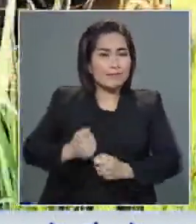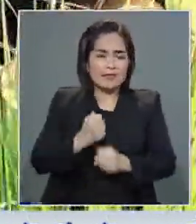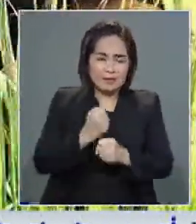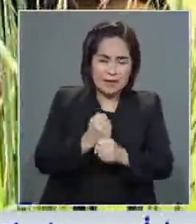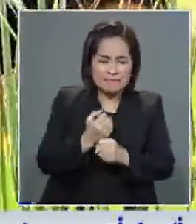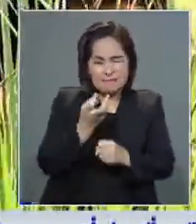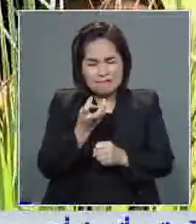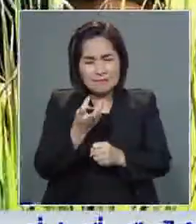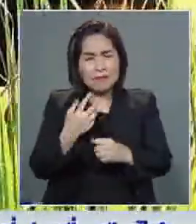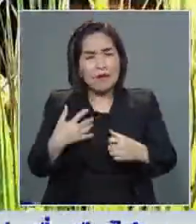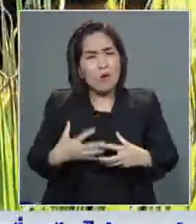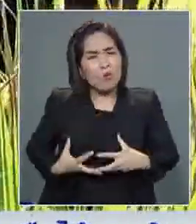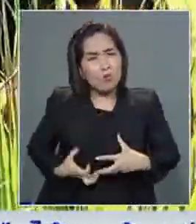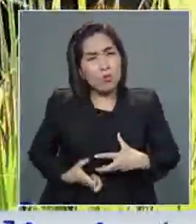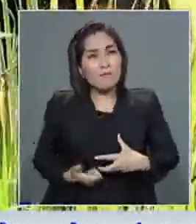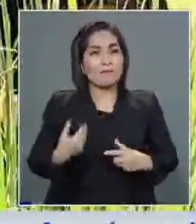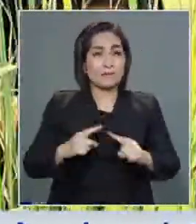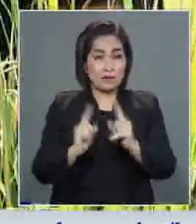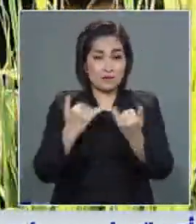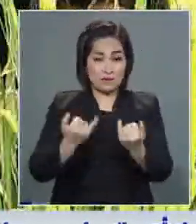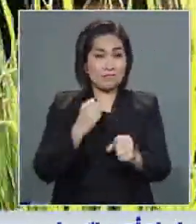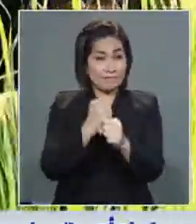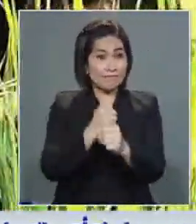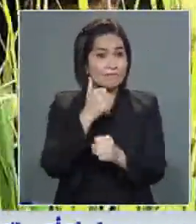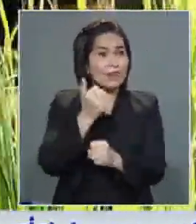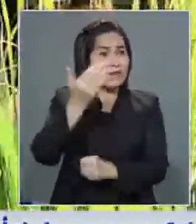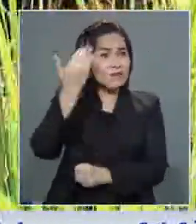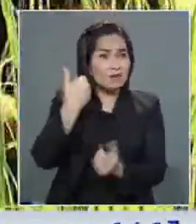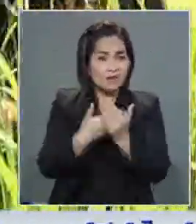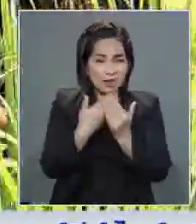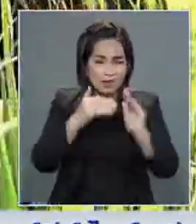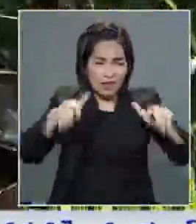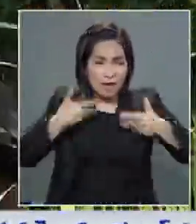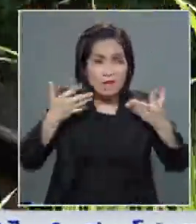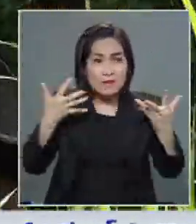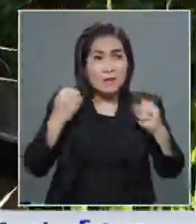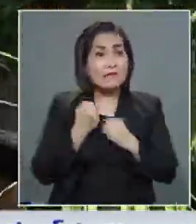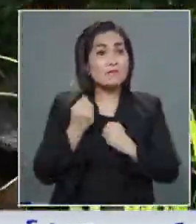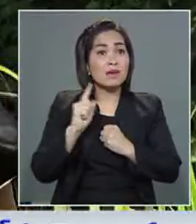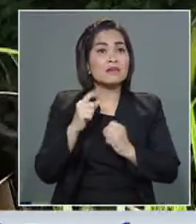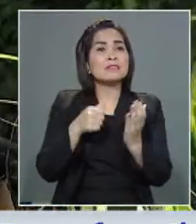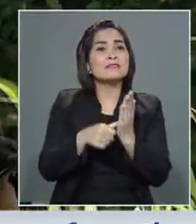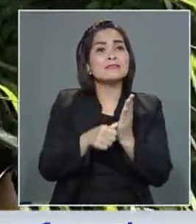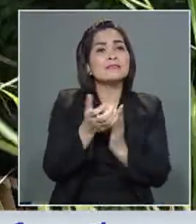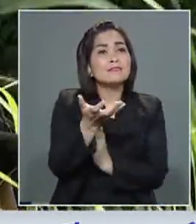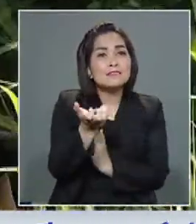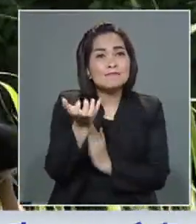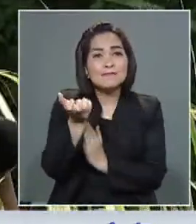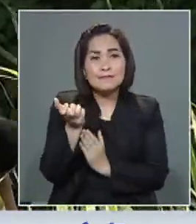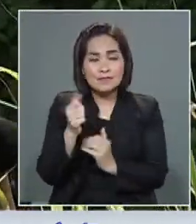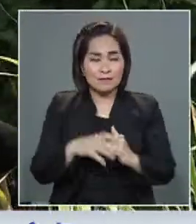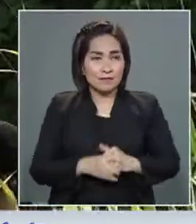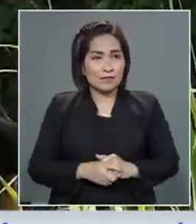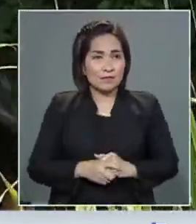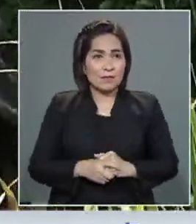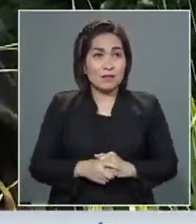การปวด นิดแต่ก็ทำงานทำการได้ปกติแล้วตอนนี ้แล้วตอนนั้นไม่มีรายได้ทำยังไงคะคุณป้า ก็เป็นหนี้เขาแหละเป็นหนี้เขาก็เลย